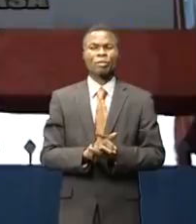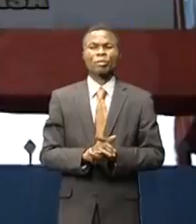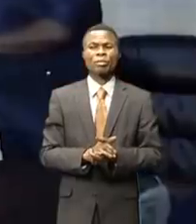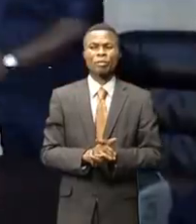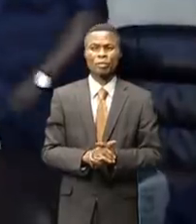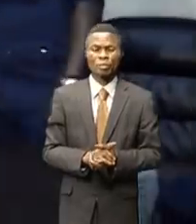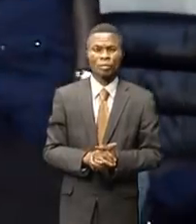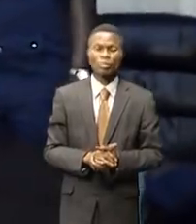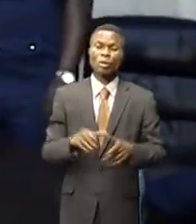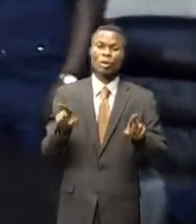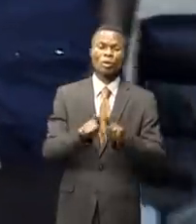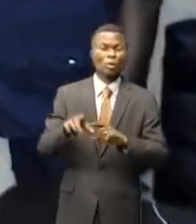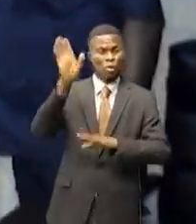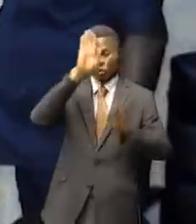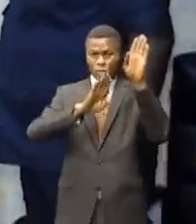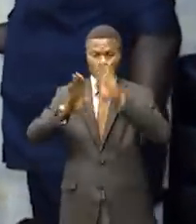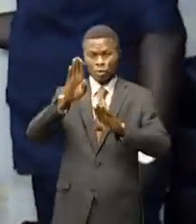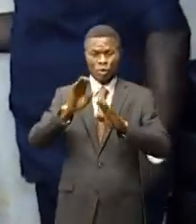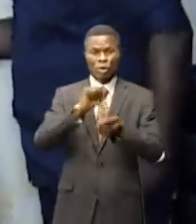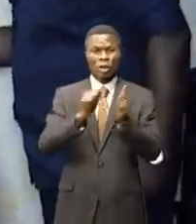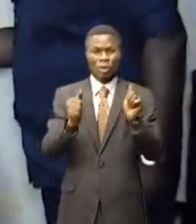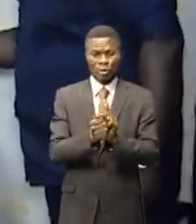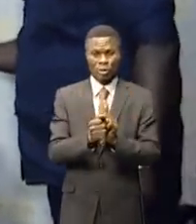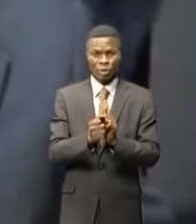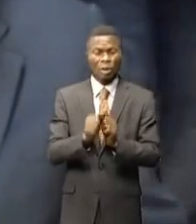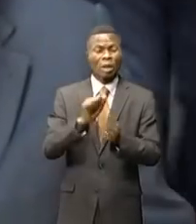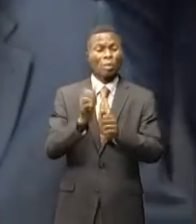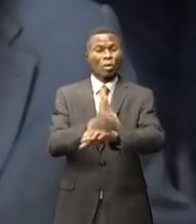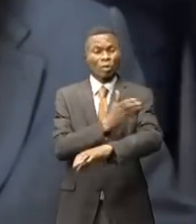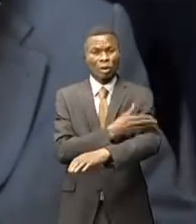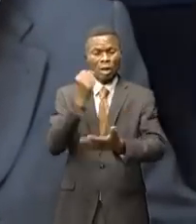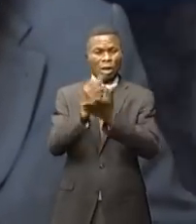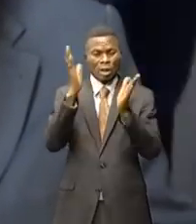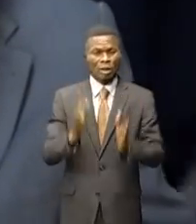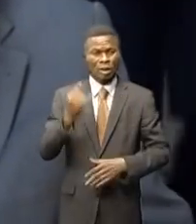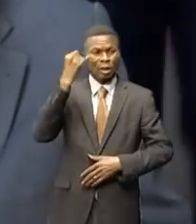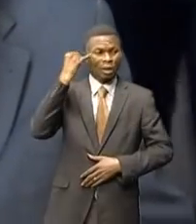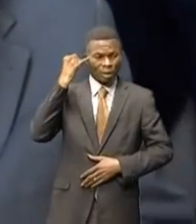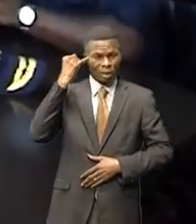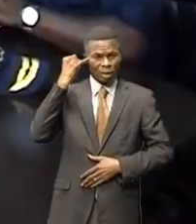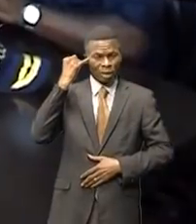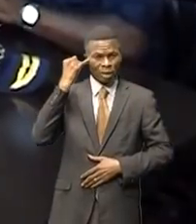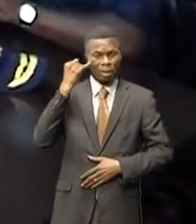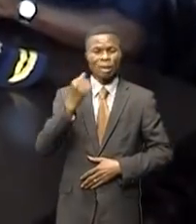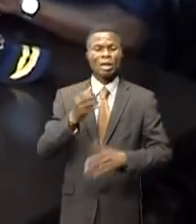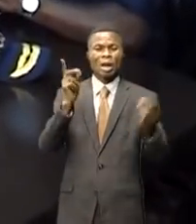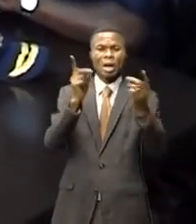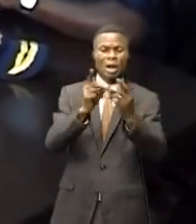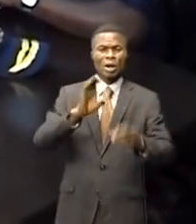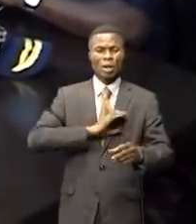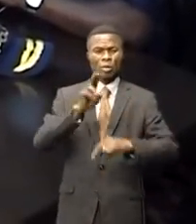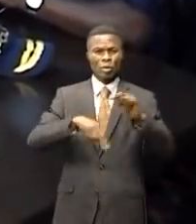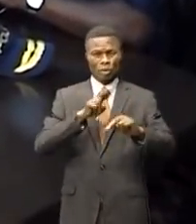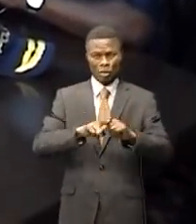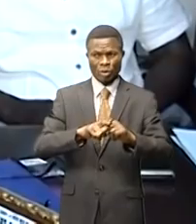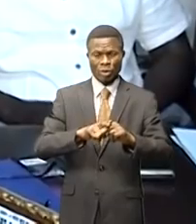apparemment bouleversé par la dimension qui prennent les événements l'ambassadeur de l'inde s'en remet à la police de kinshasa l'un